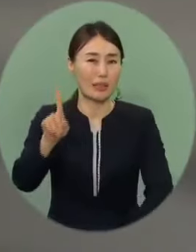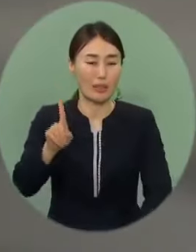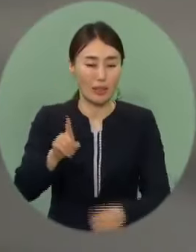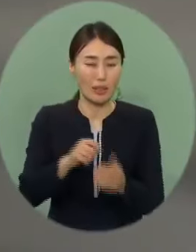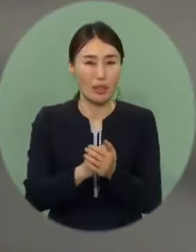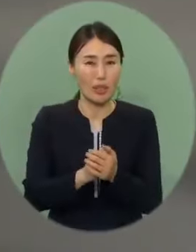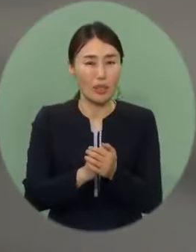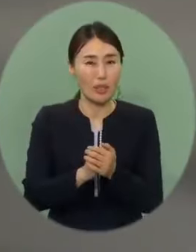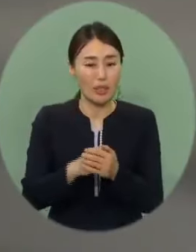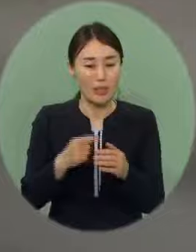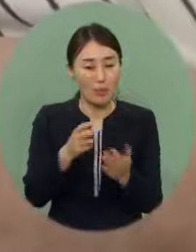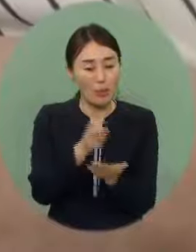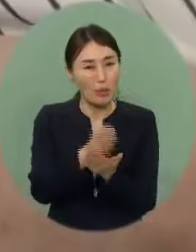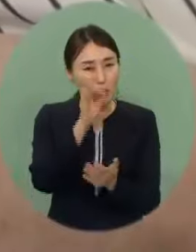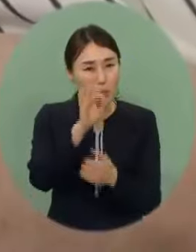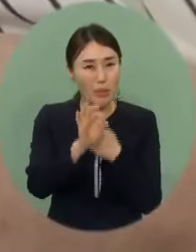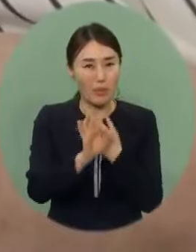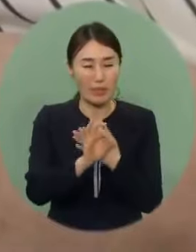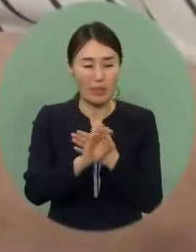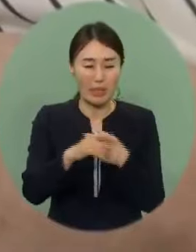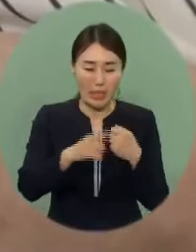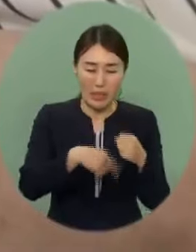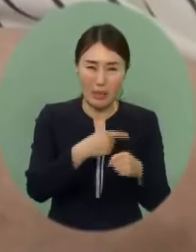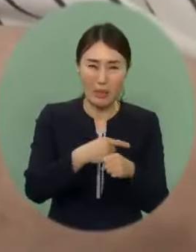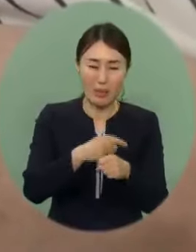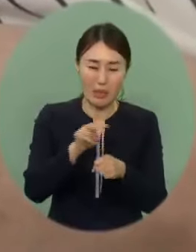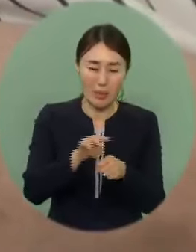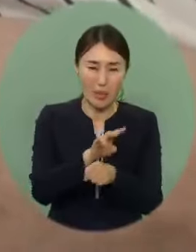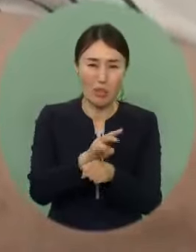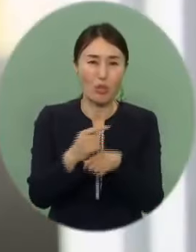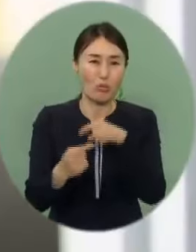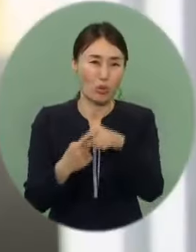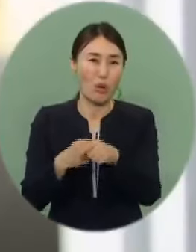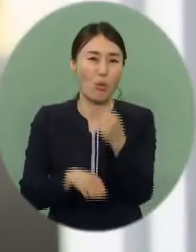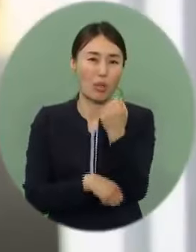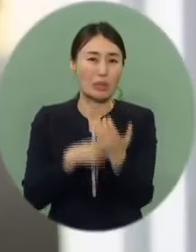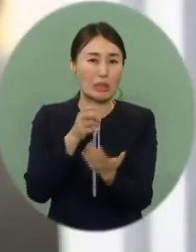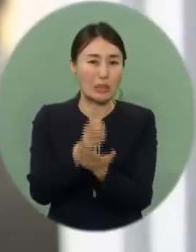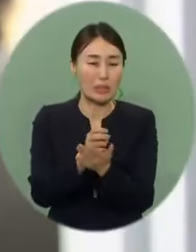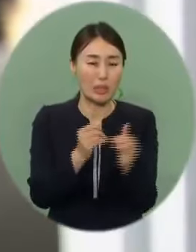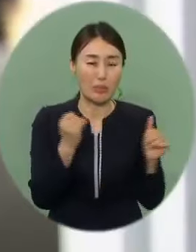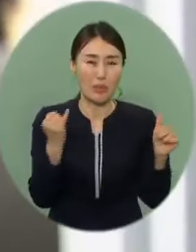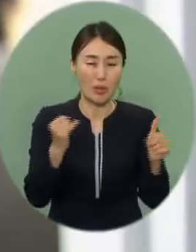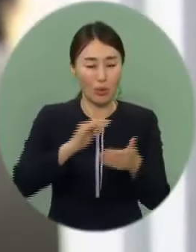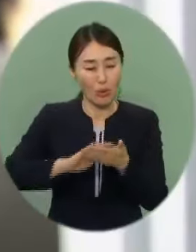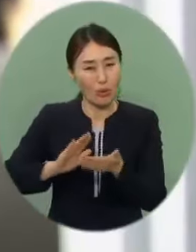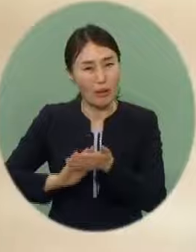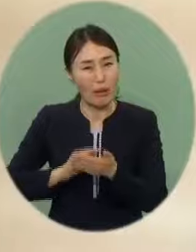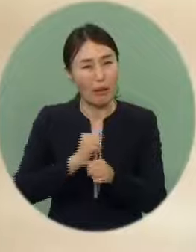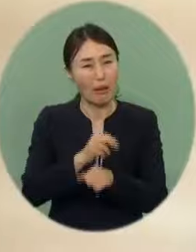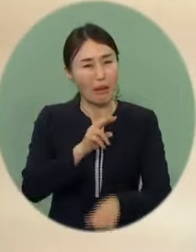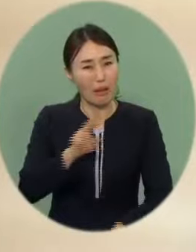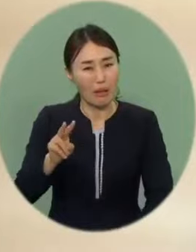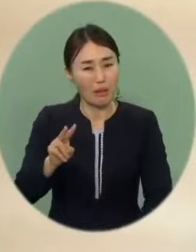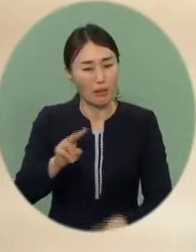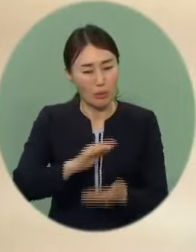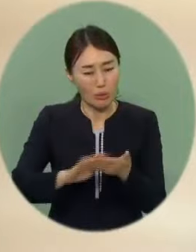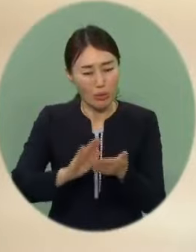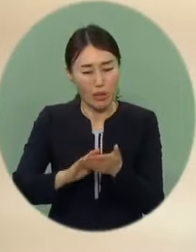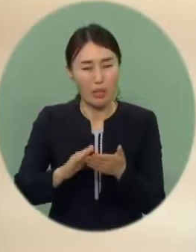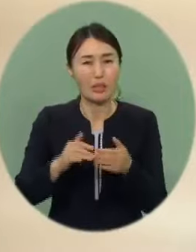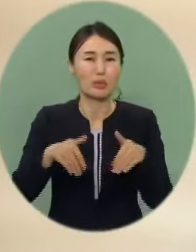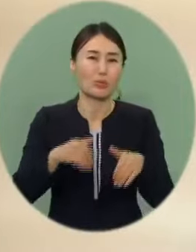365일 24시간 운영이 원칙이고 남녀 각 한 명이 있어야 하는데 교대 근무조 쉽지